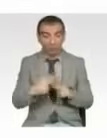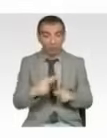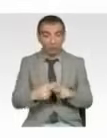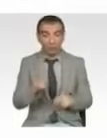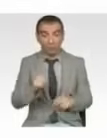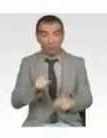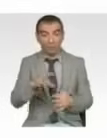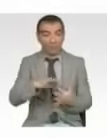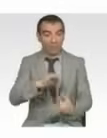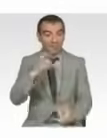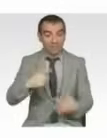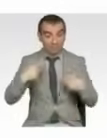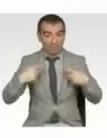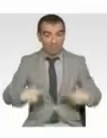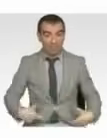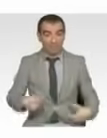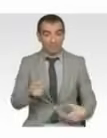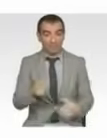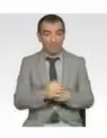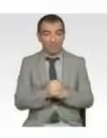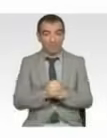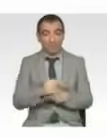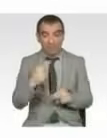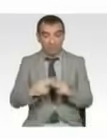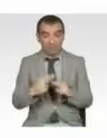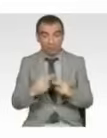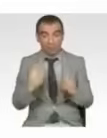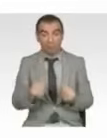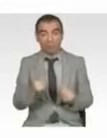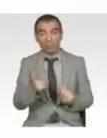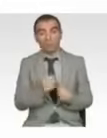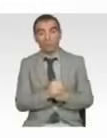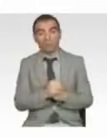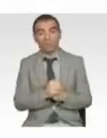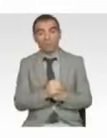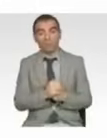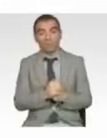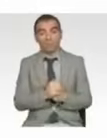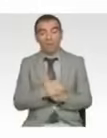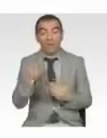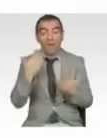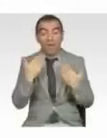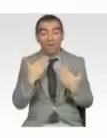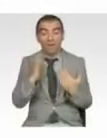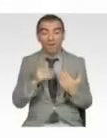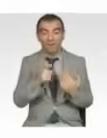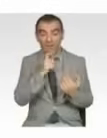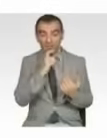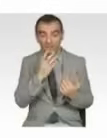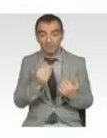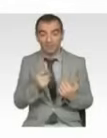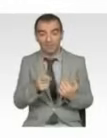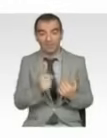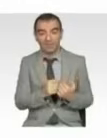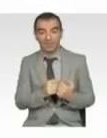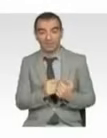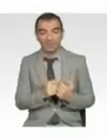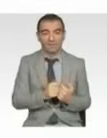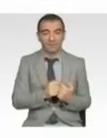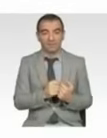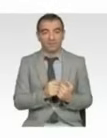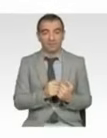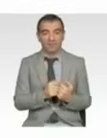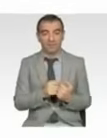dolaşımını çok hızlandırıyor. Suratına İnsan bedeninde kan dolaşımı hızlıysa Oksijen abi, çok fazla. Yanlış anla, suratına falan sürer de o yüzden. Harcan, ha